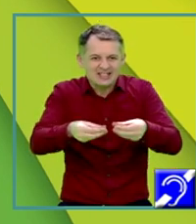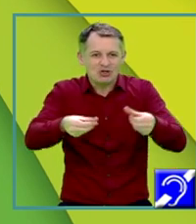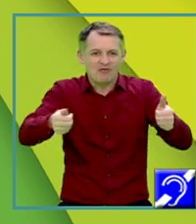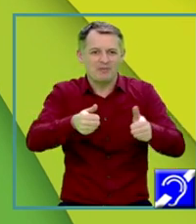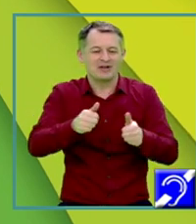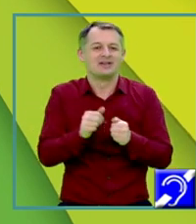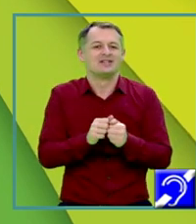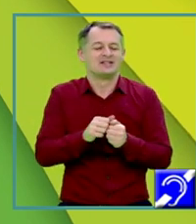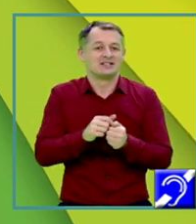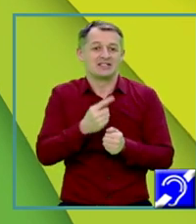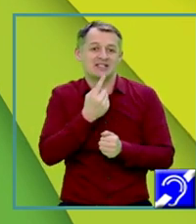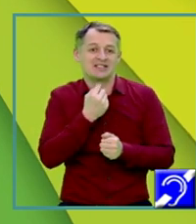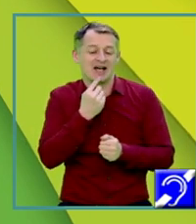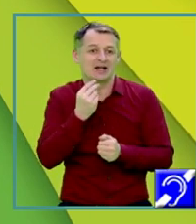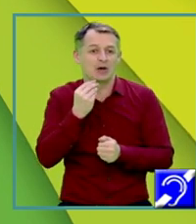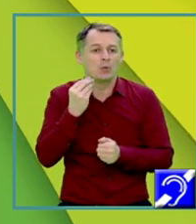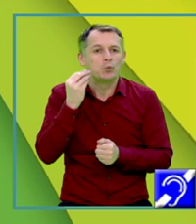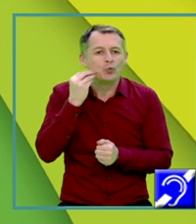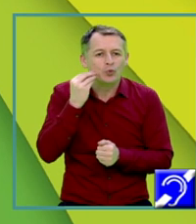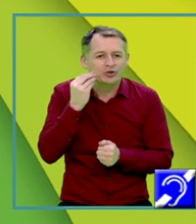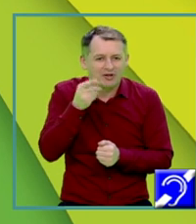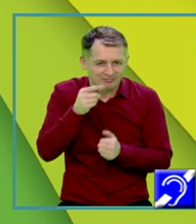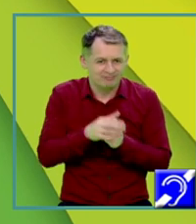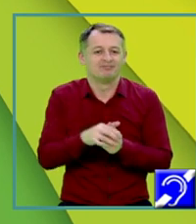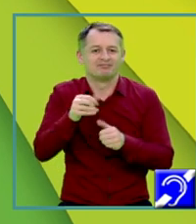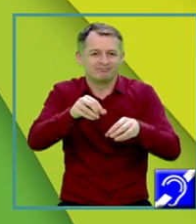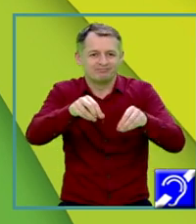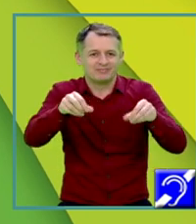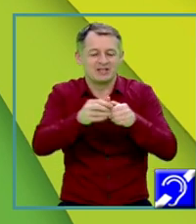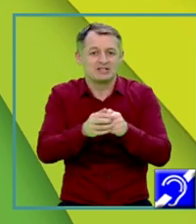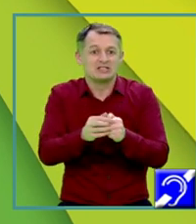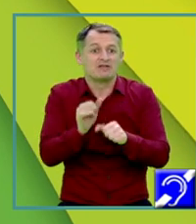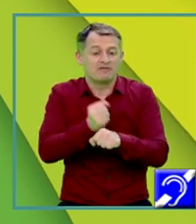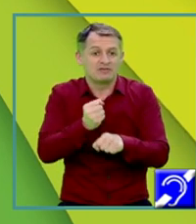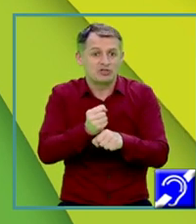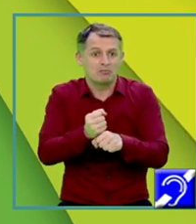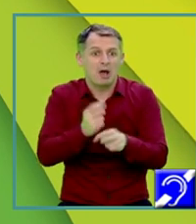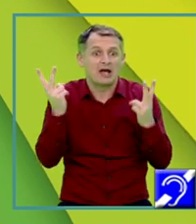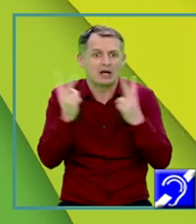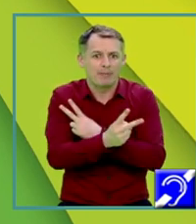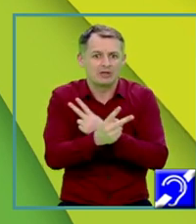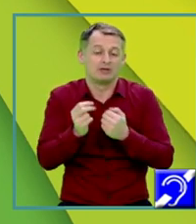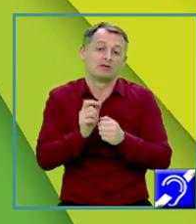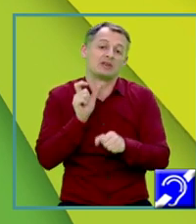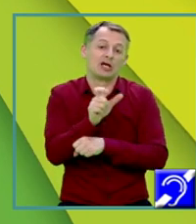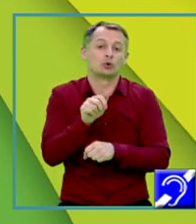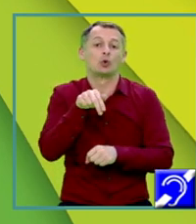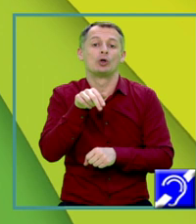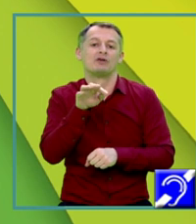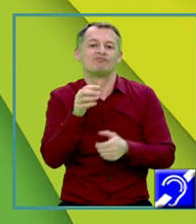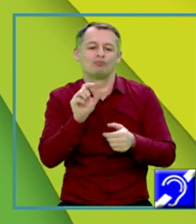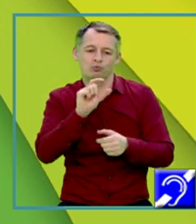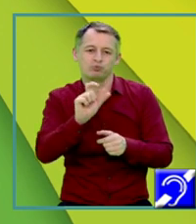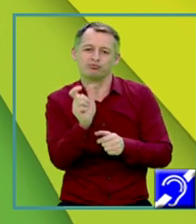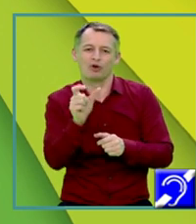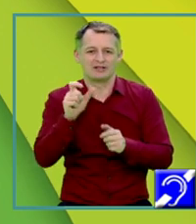pudră, fenomenul de dizolvare are loc mai rapid, comparativ cu dizolvarea zahărului tos. Așadar, cu cât